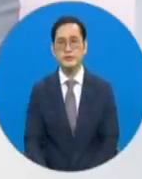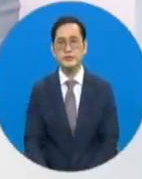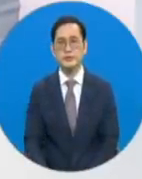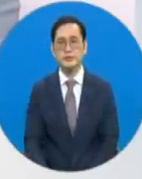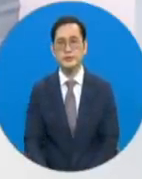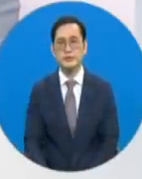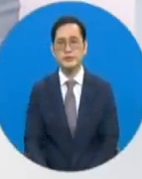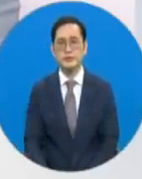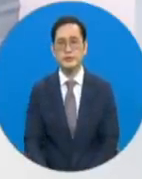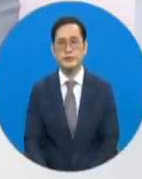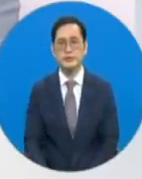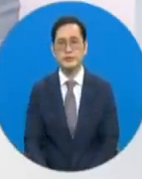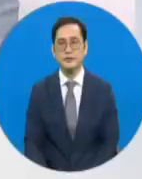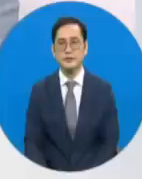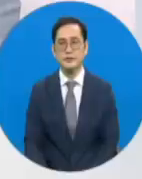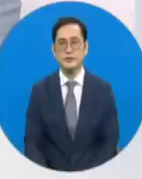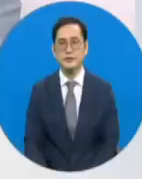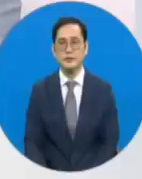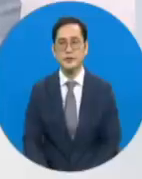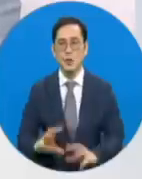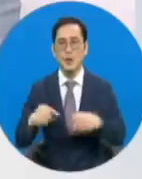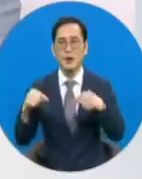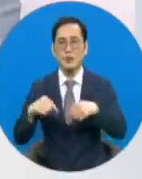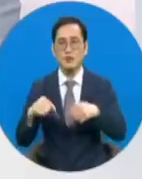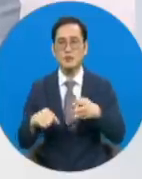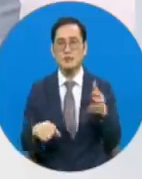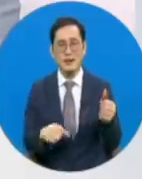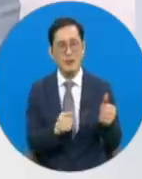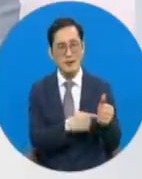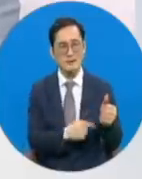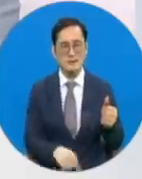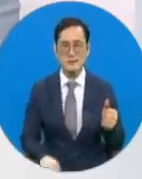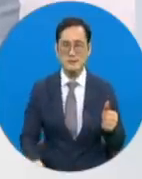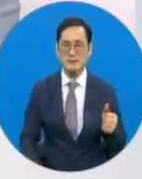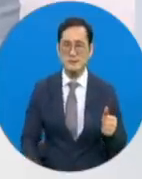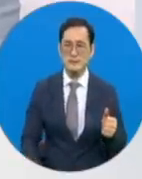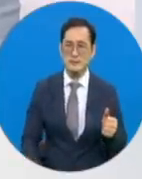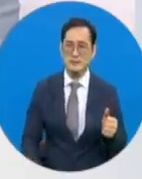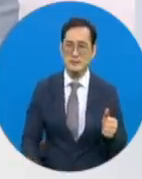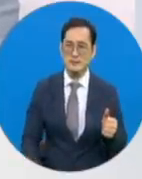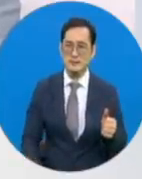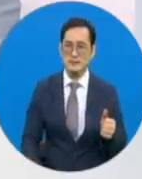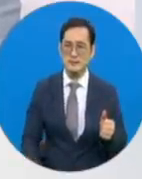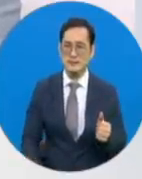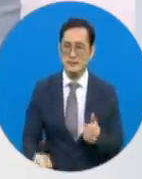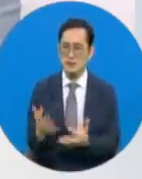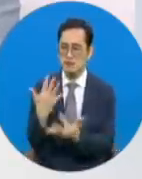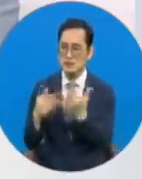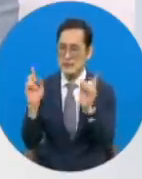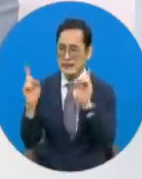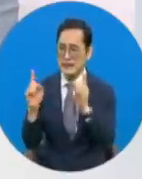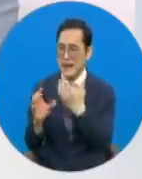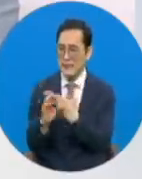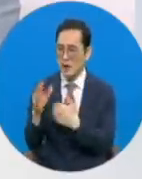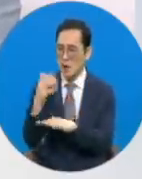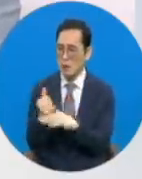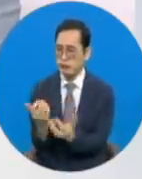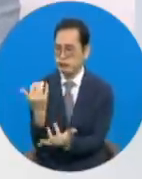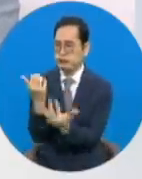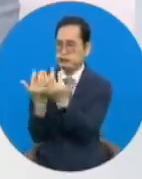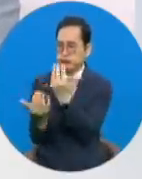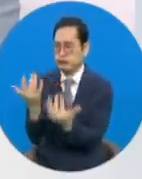친강 외교부장 같은 경우에는 불장난하는 자는 불에 타 죽을 것이라면서 윤석열 대통령의 발언에 대해서